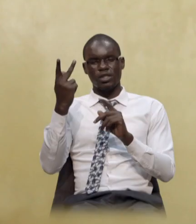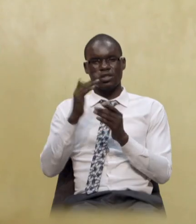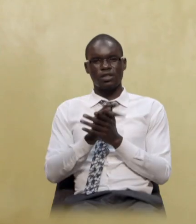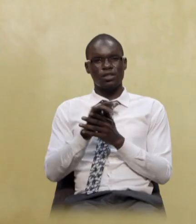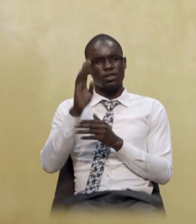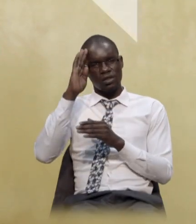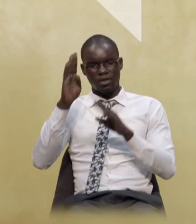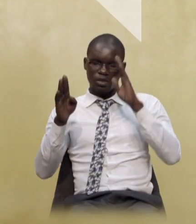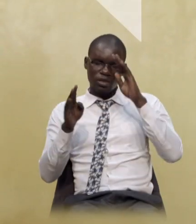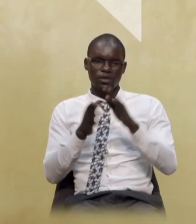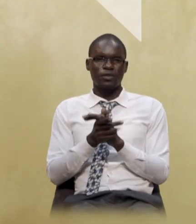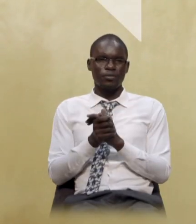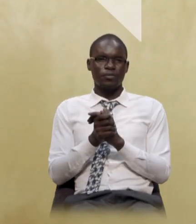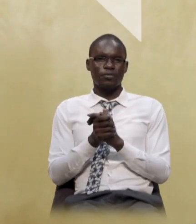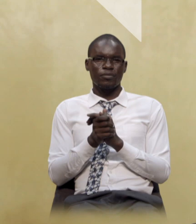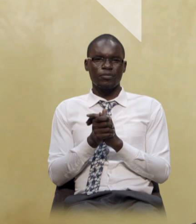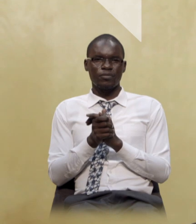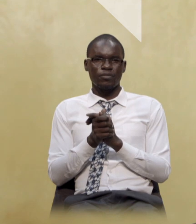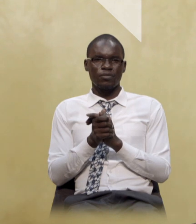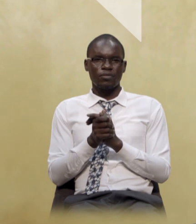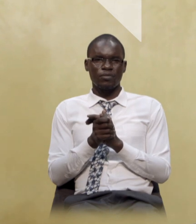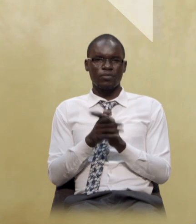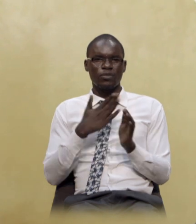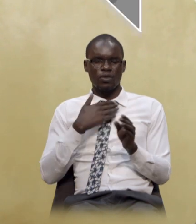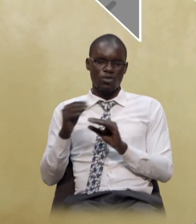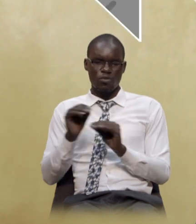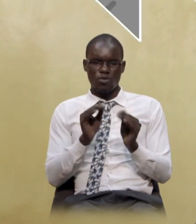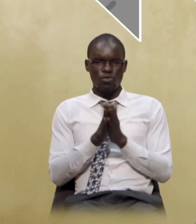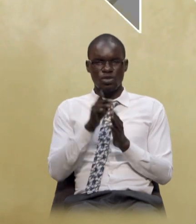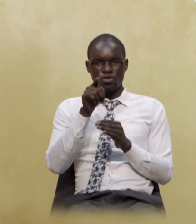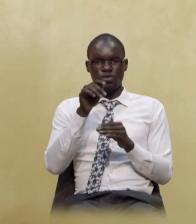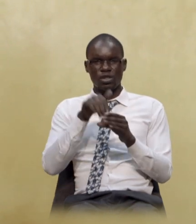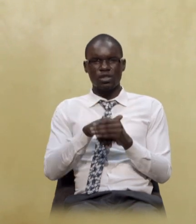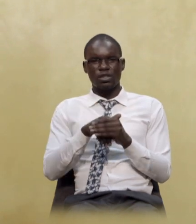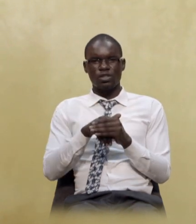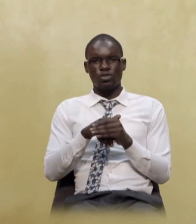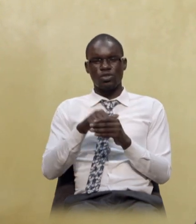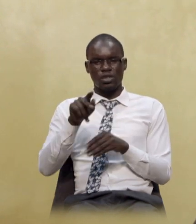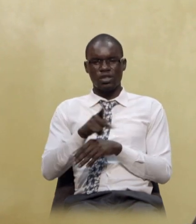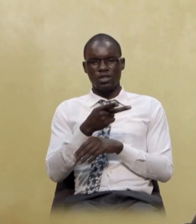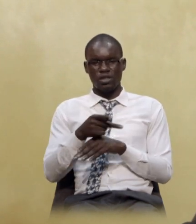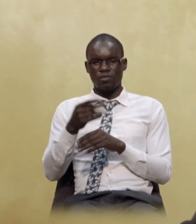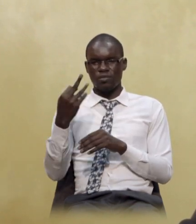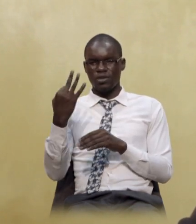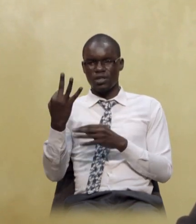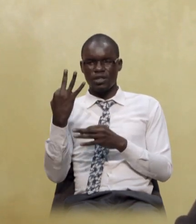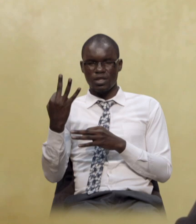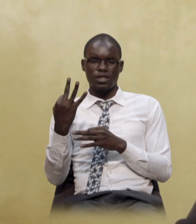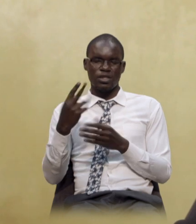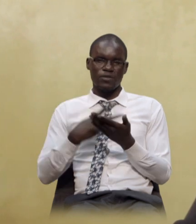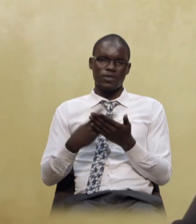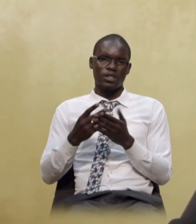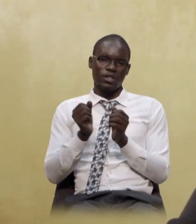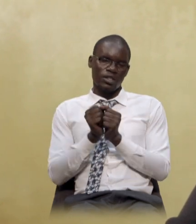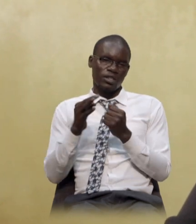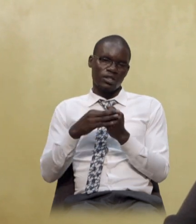Hi everyone. I want to take you to the book of Psalms 33 verses 18. And the Bible says,